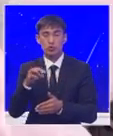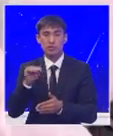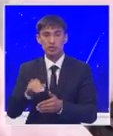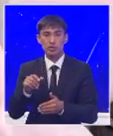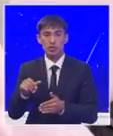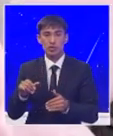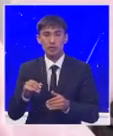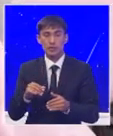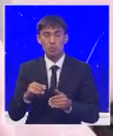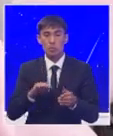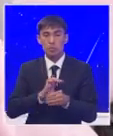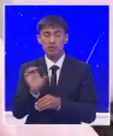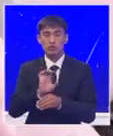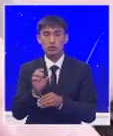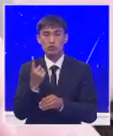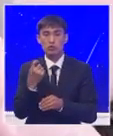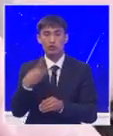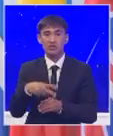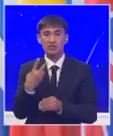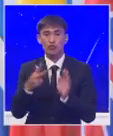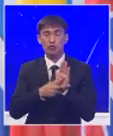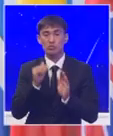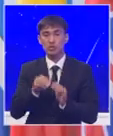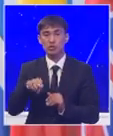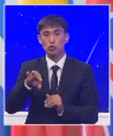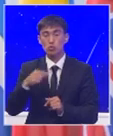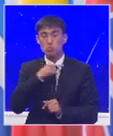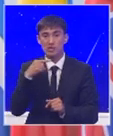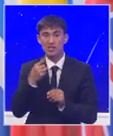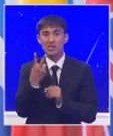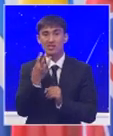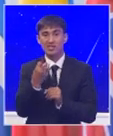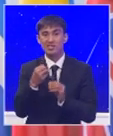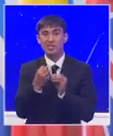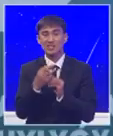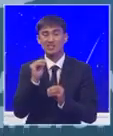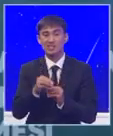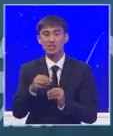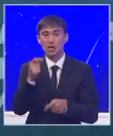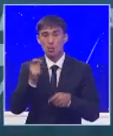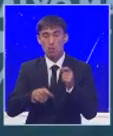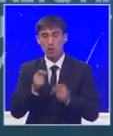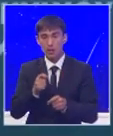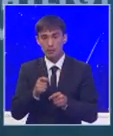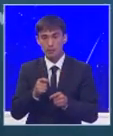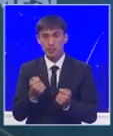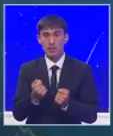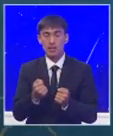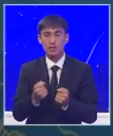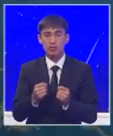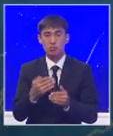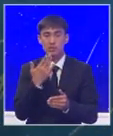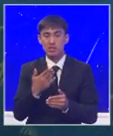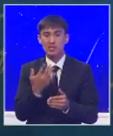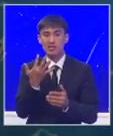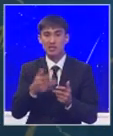Произведено 128 тысяч тонн мяса и 313 тысяч тонн молока. Последние несколько лет спрос на мясо вырос,